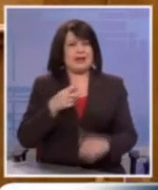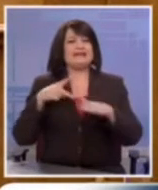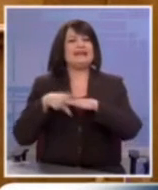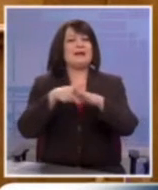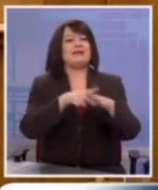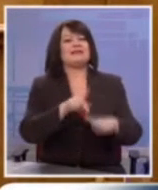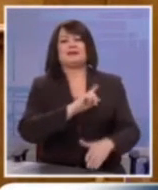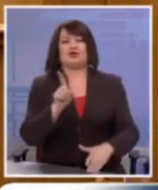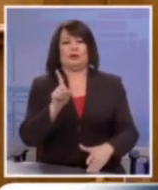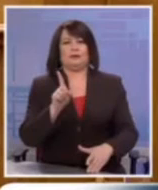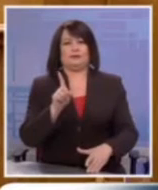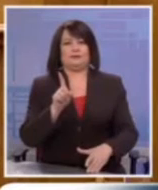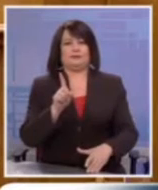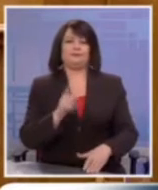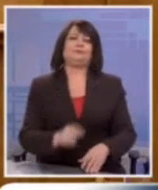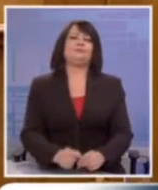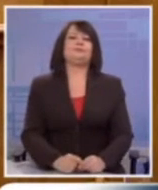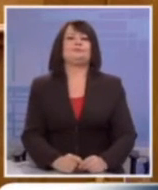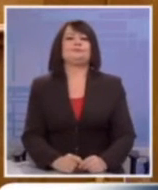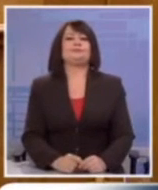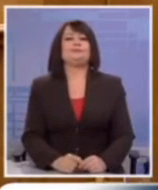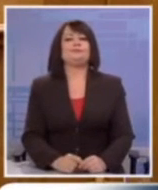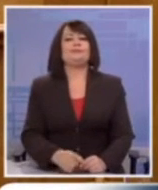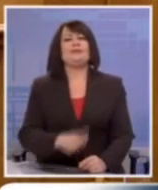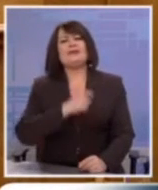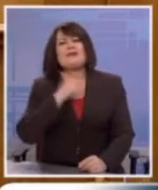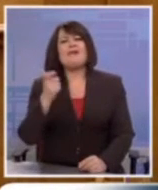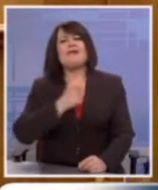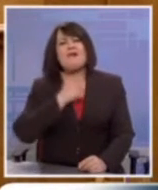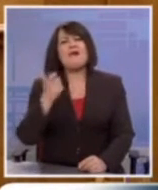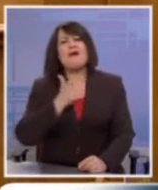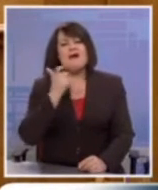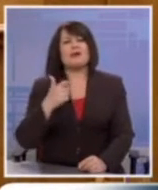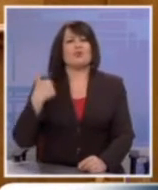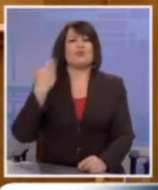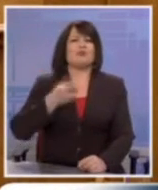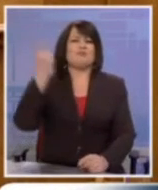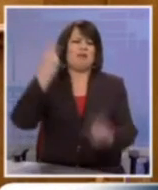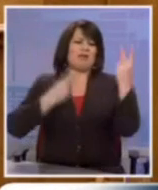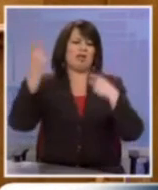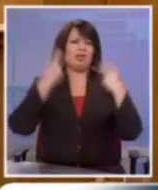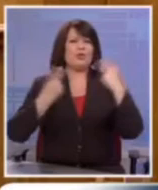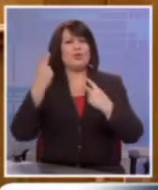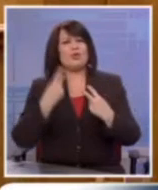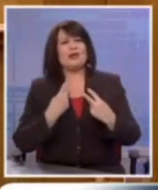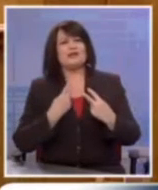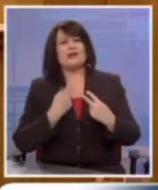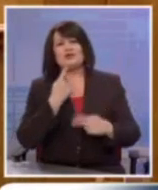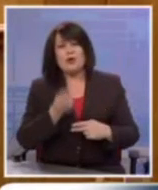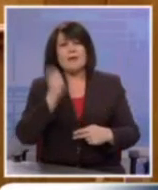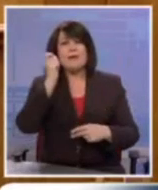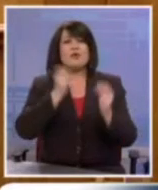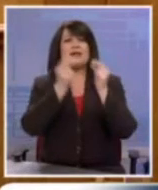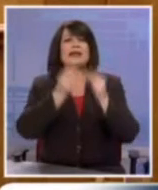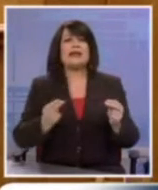τραπεζιτών, όπως είπε χαρακτηριστικά. Το φωνάζουμε τόσο καιρό. Μας λιδωρείτε. Το φωνάζουμε και το